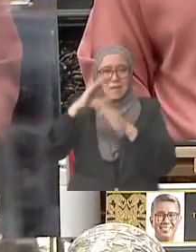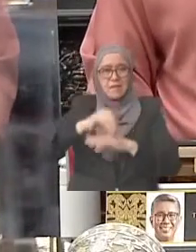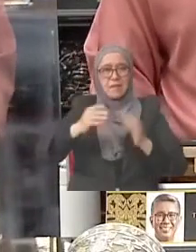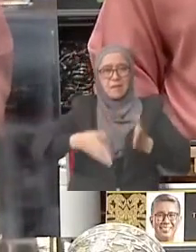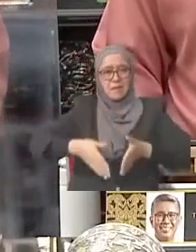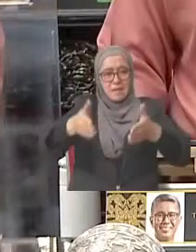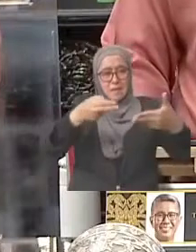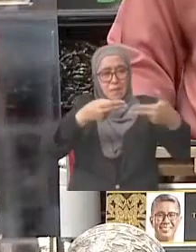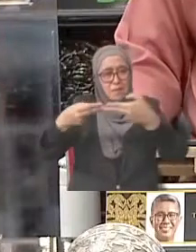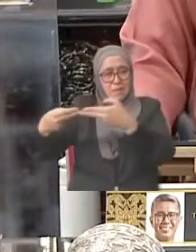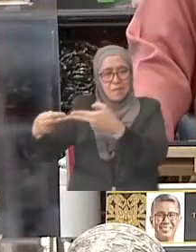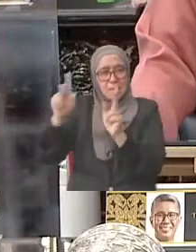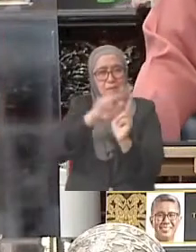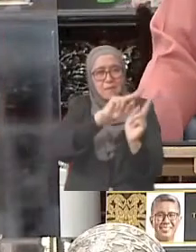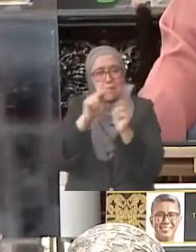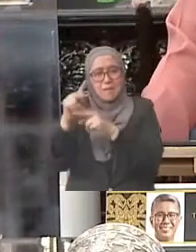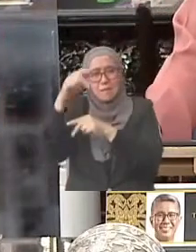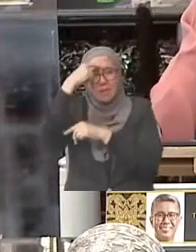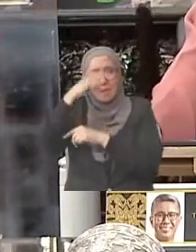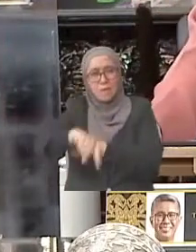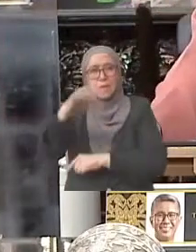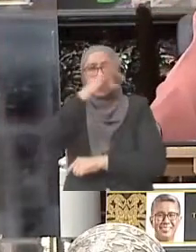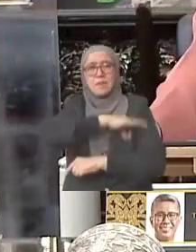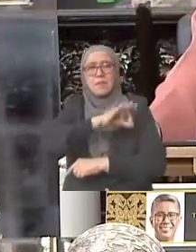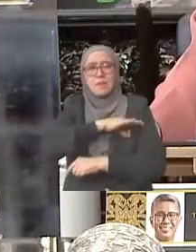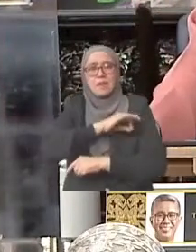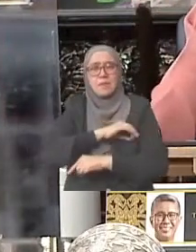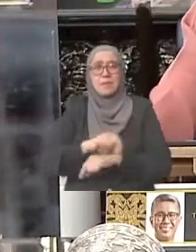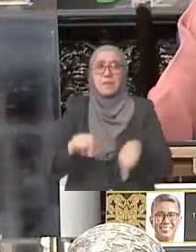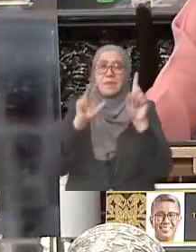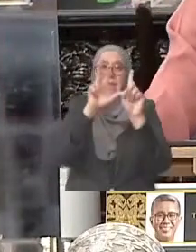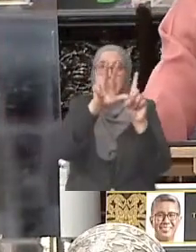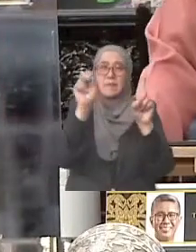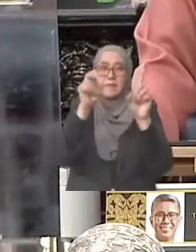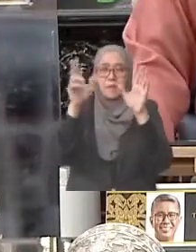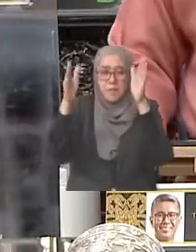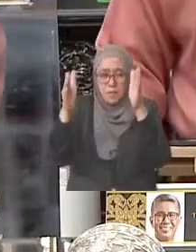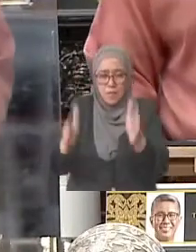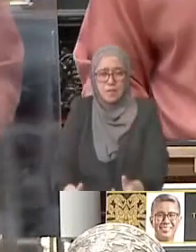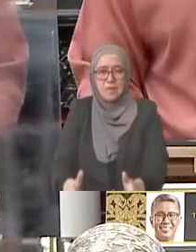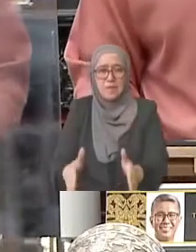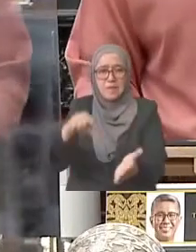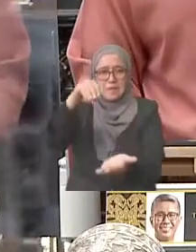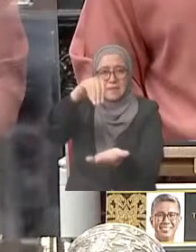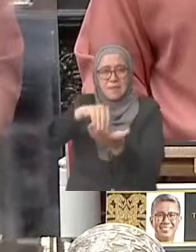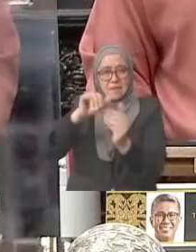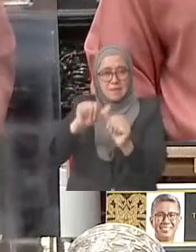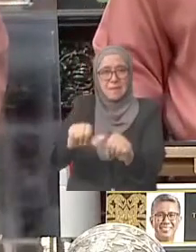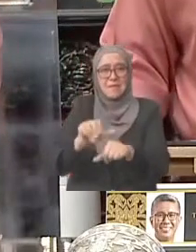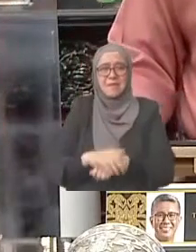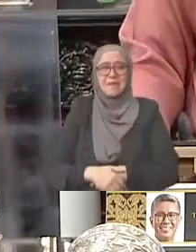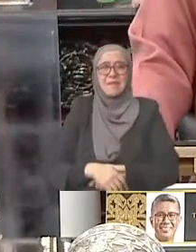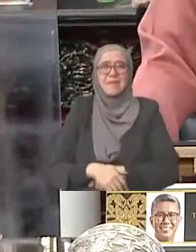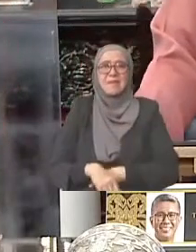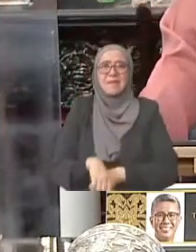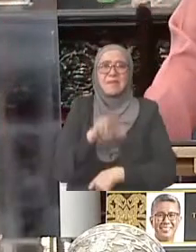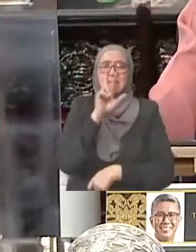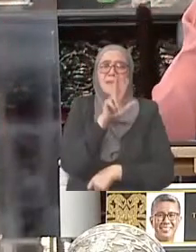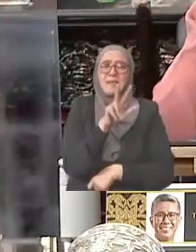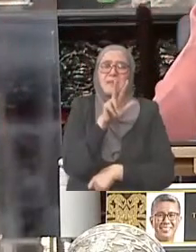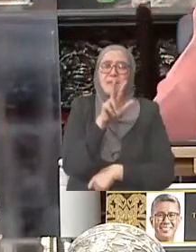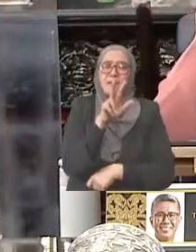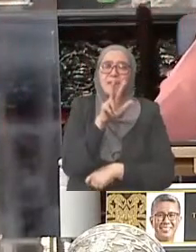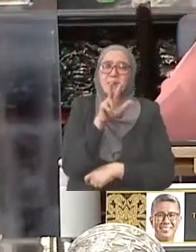519 KM bagi manfaat lebih 130.000 penduduk setempat kedua 380000000